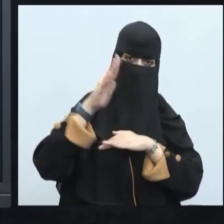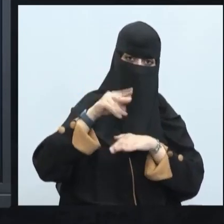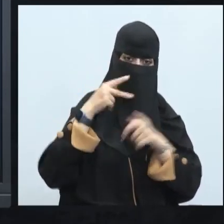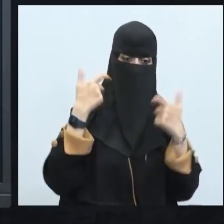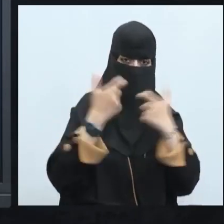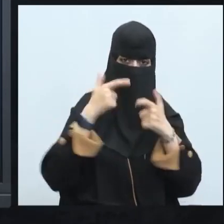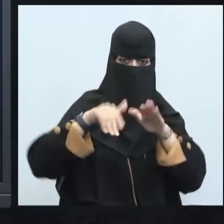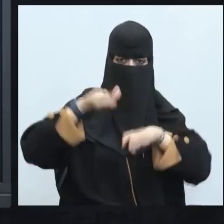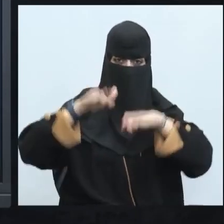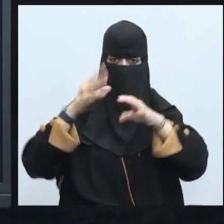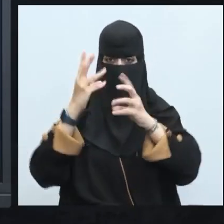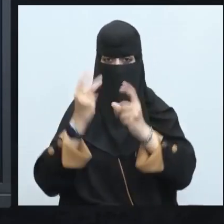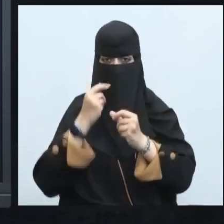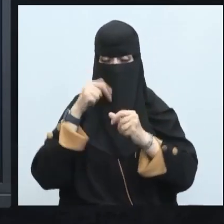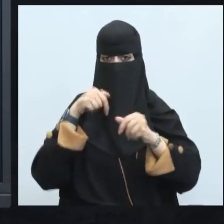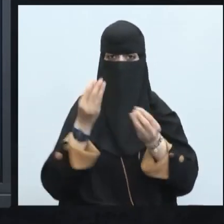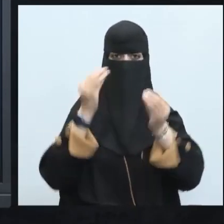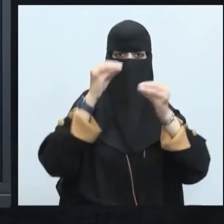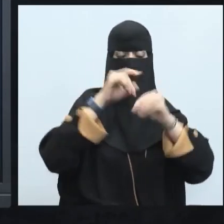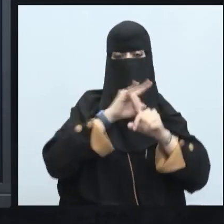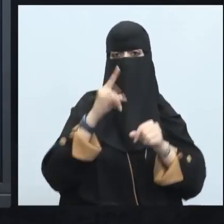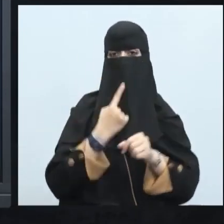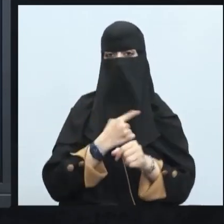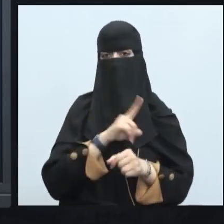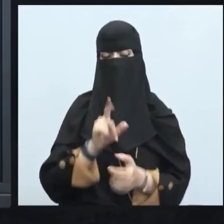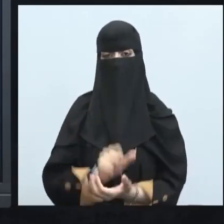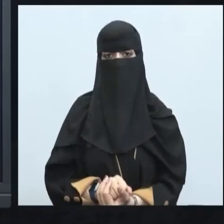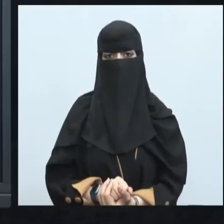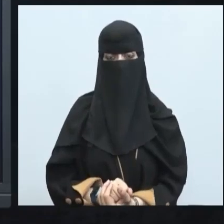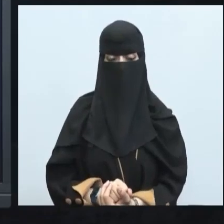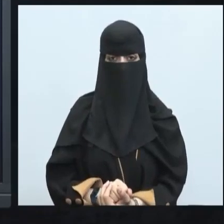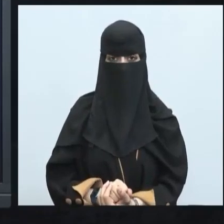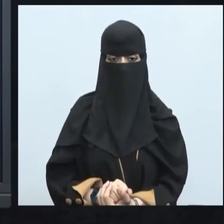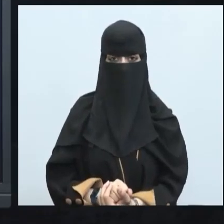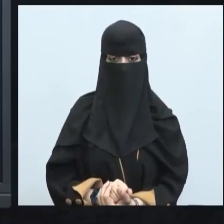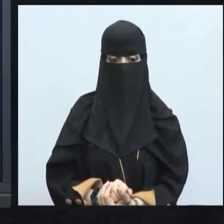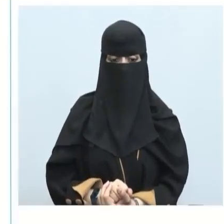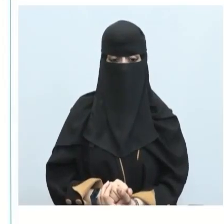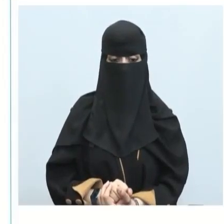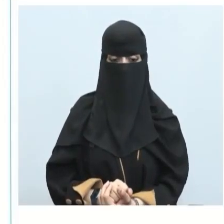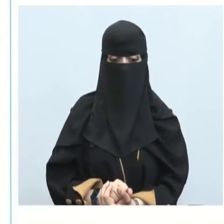مراقبه ميزانيه الشركه ومنع الزياده منع زياده